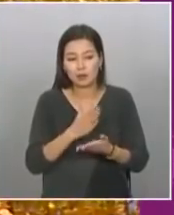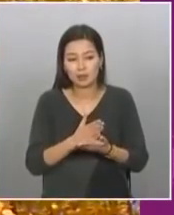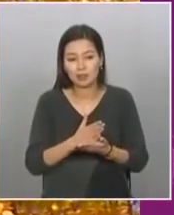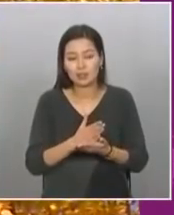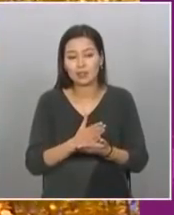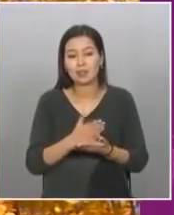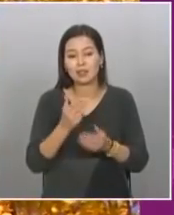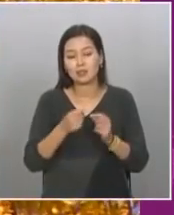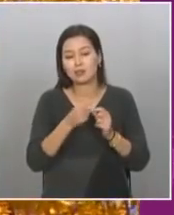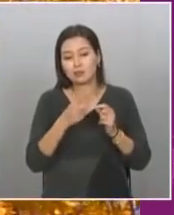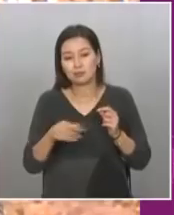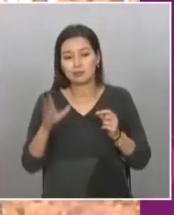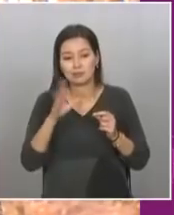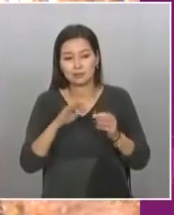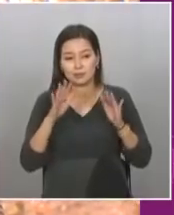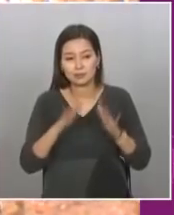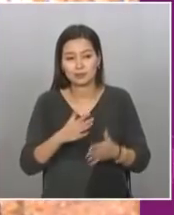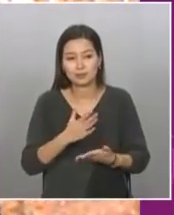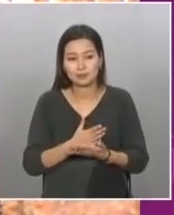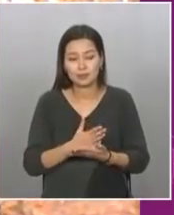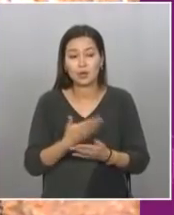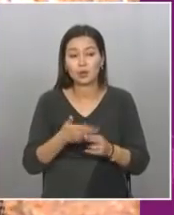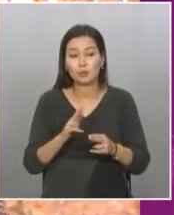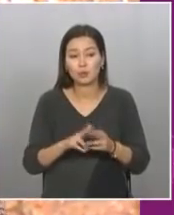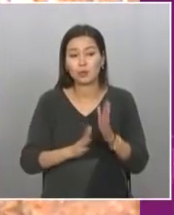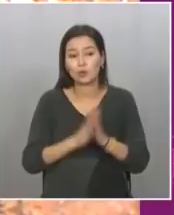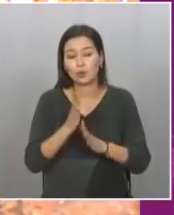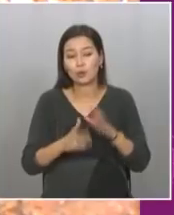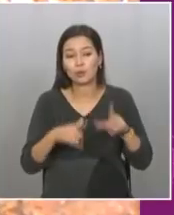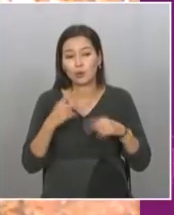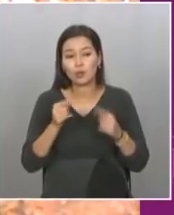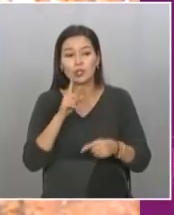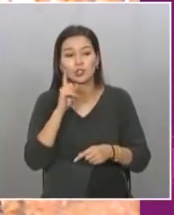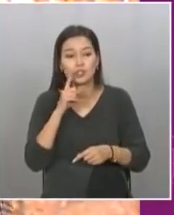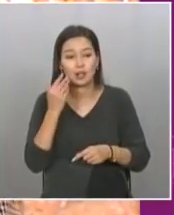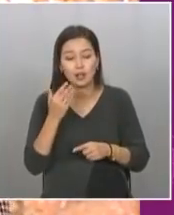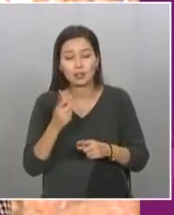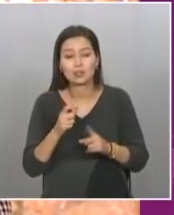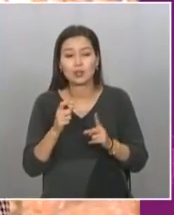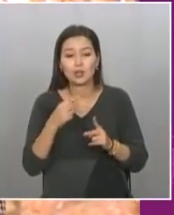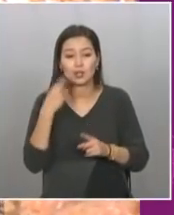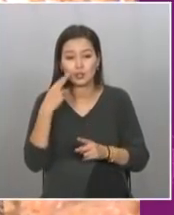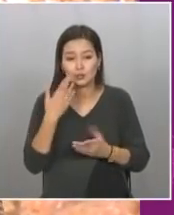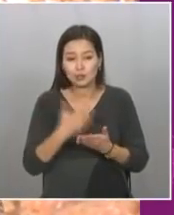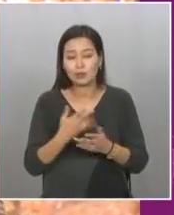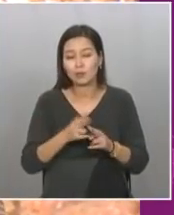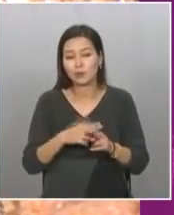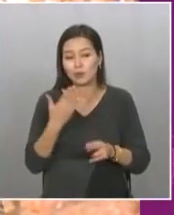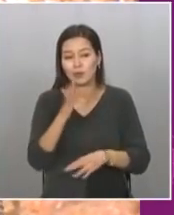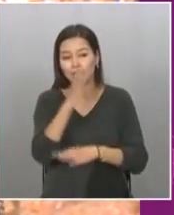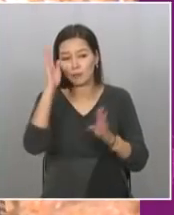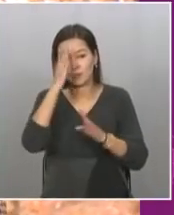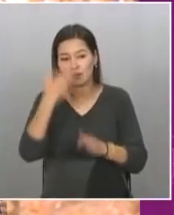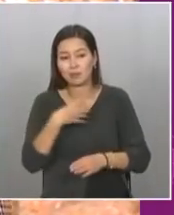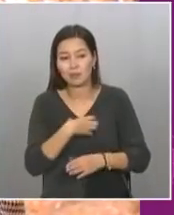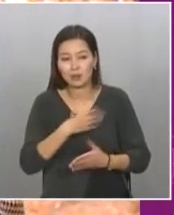алдымен ғылым тілімен түсіндіріп көрсек. Өсімдіктегі жасыл түс беретін бұл осындағы хлорофилл пигменті. Бұл